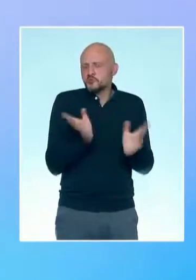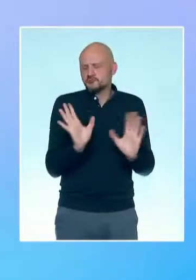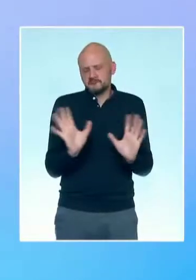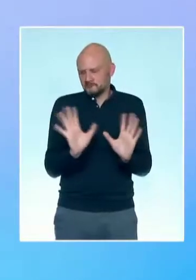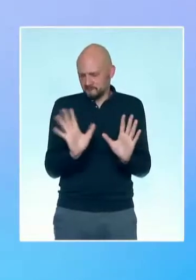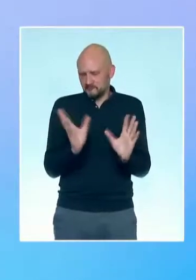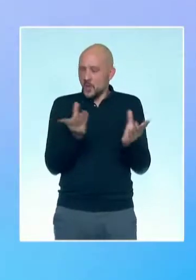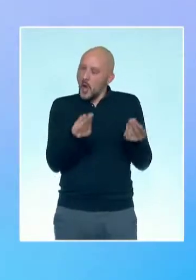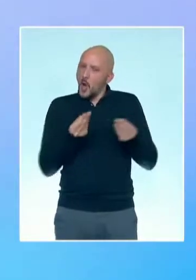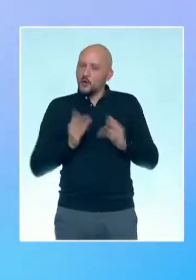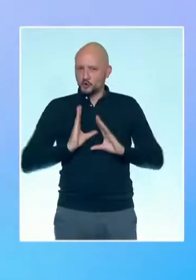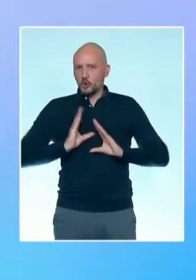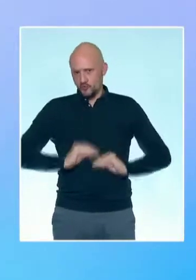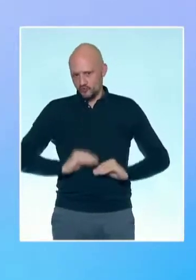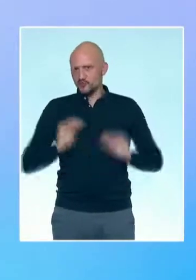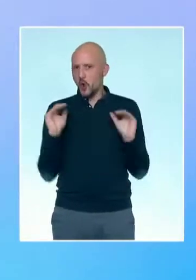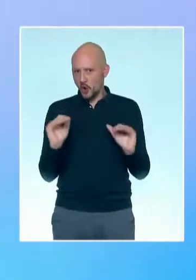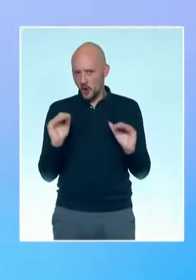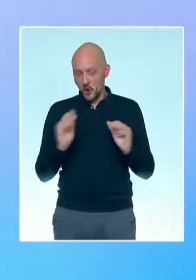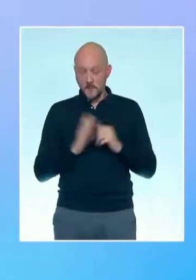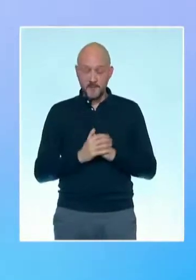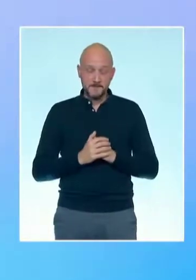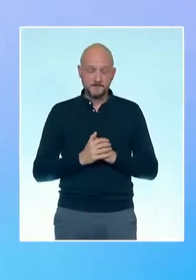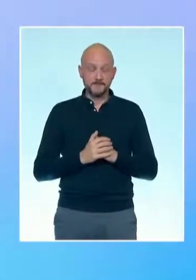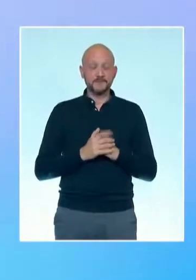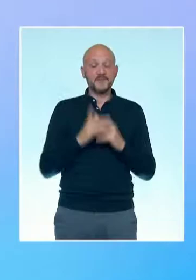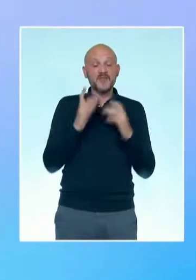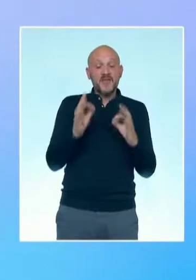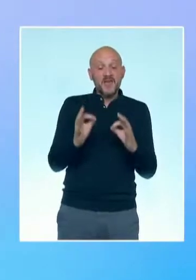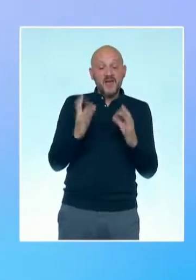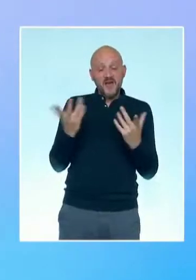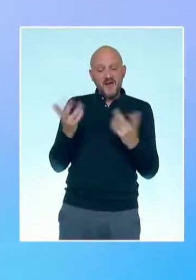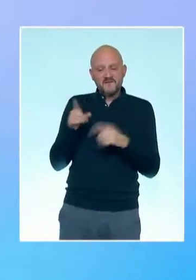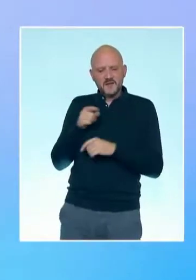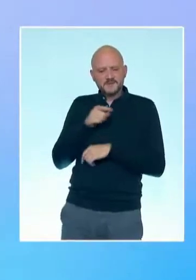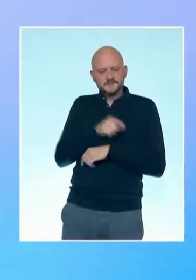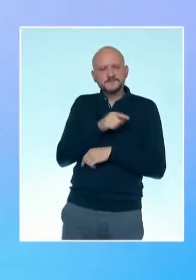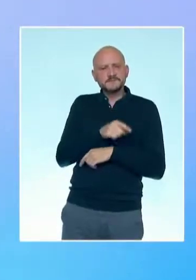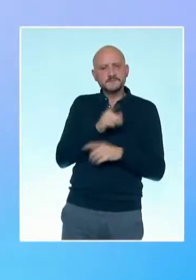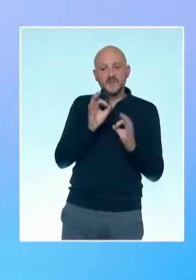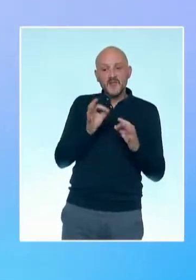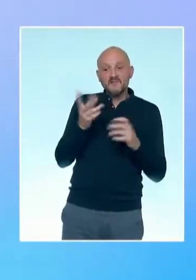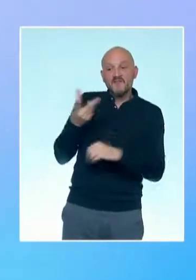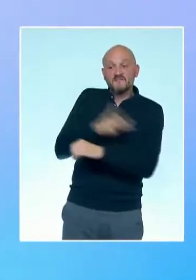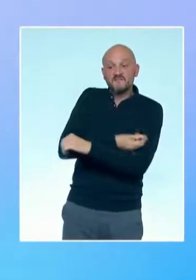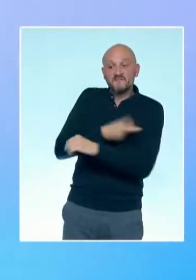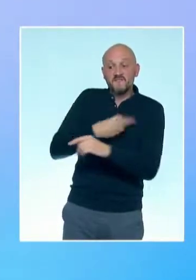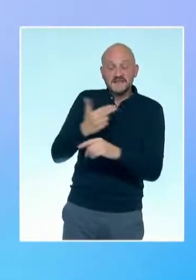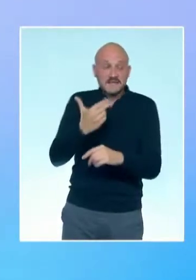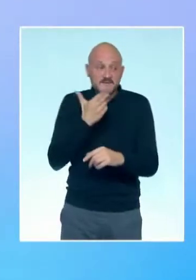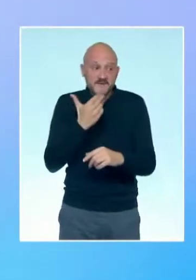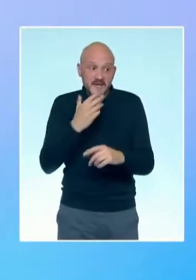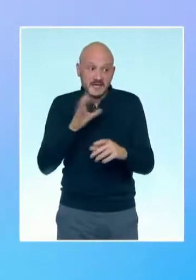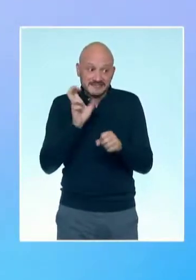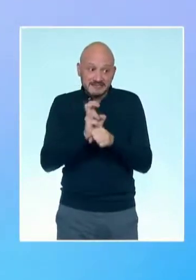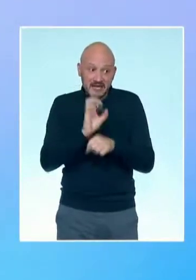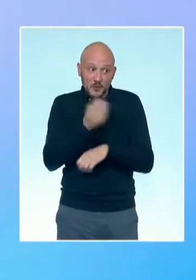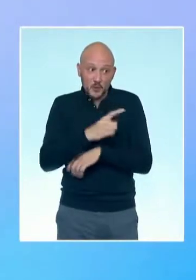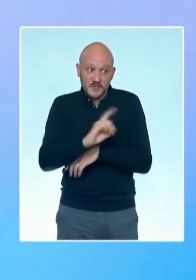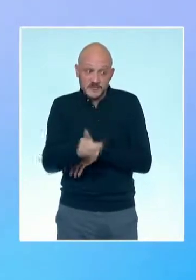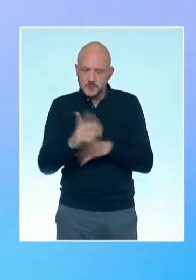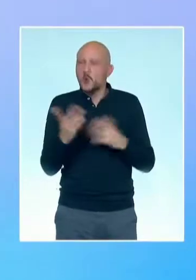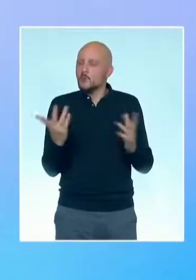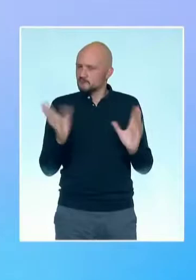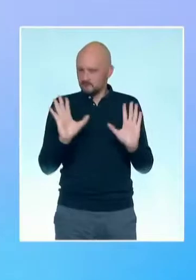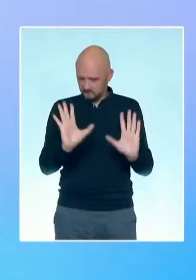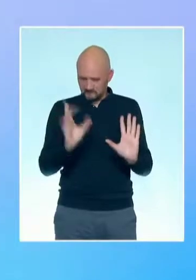nouvelle rassurante de ce point de vue-là. Sur l'impact de ce variant sur l'efficacité du vaccin, cet impact reste à démontrer. Il ne change rien